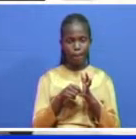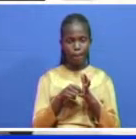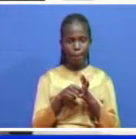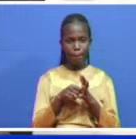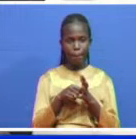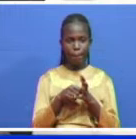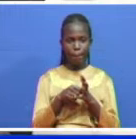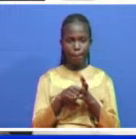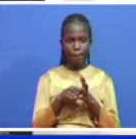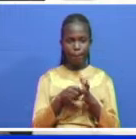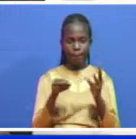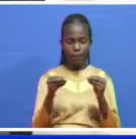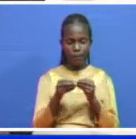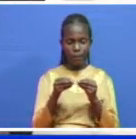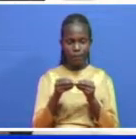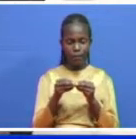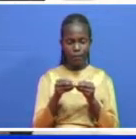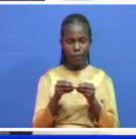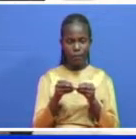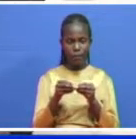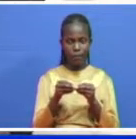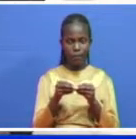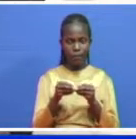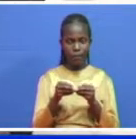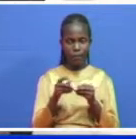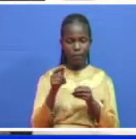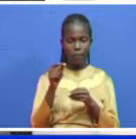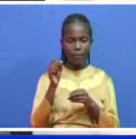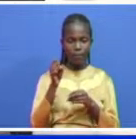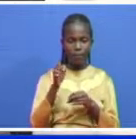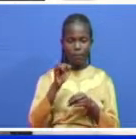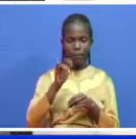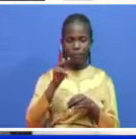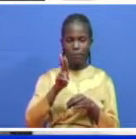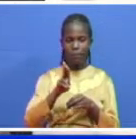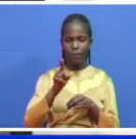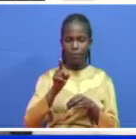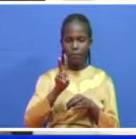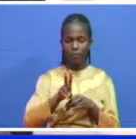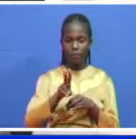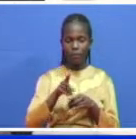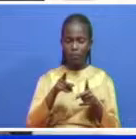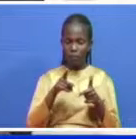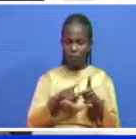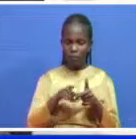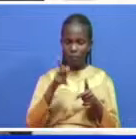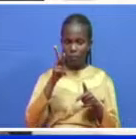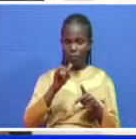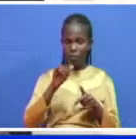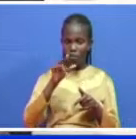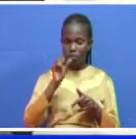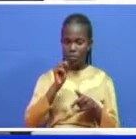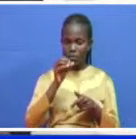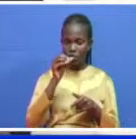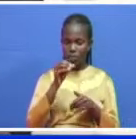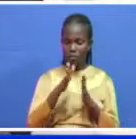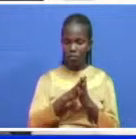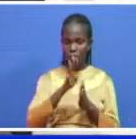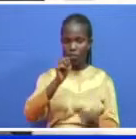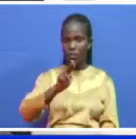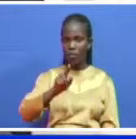Katika mikutano ambayo tumefanya hiyo, tumefanya Sekuru, tumefanya Kiuzo na Mutomo, ilikuwa inahusisha wafugaji